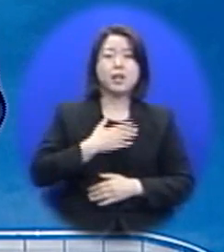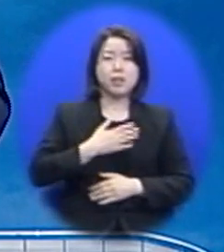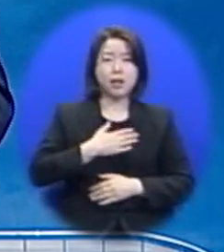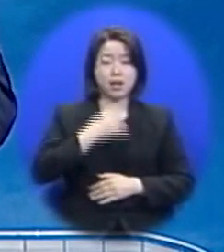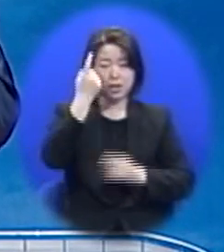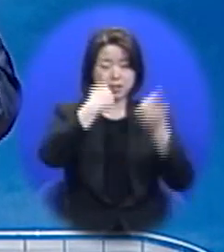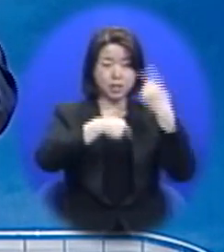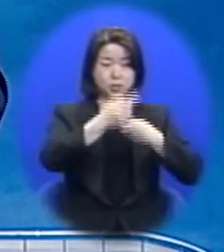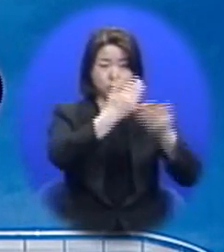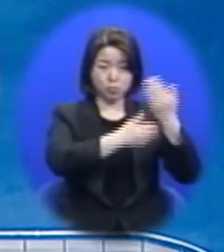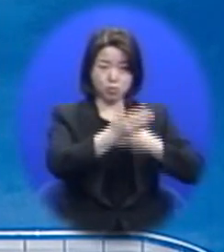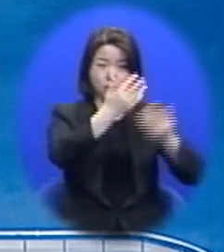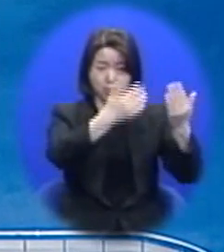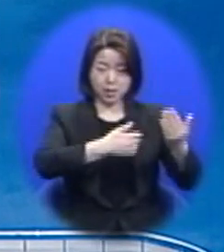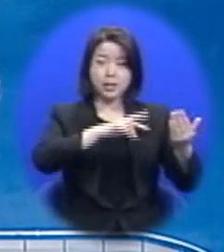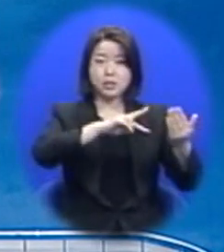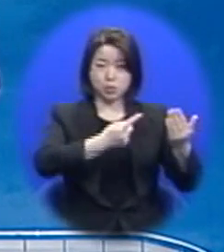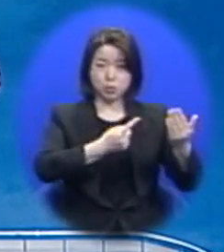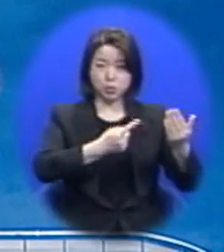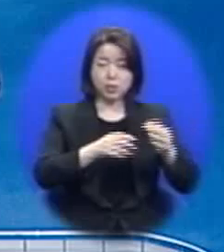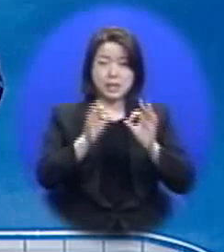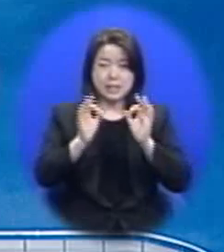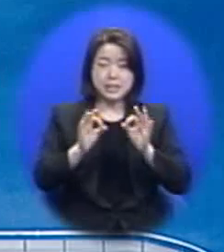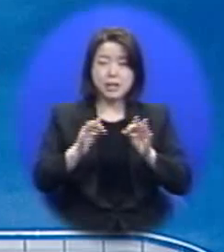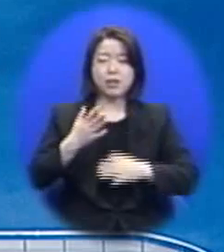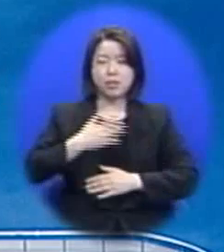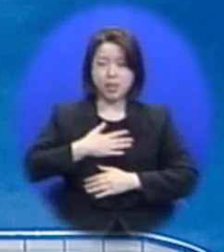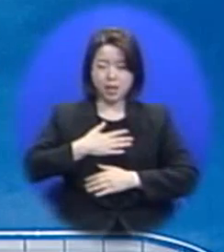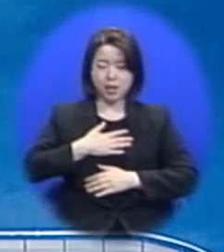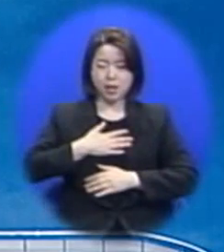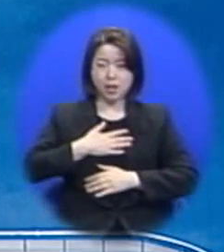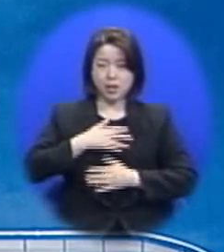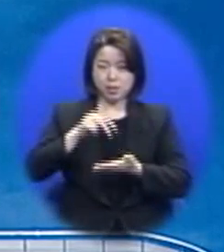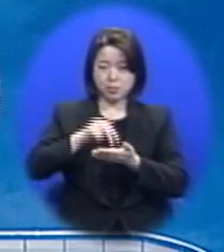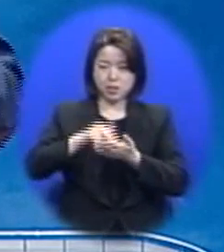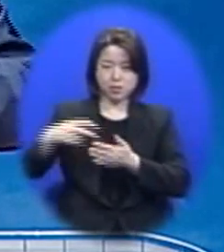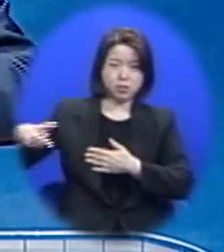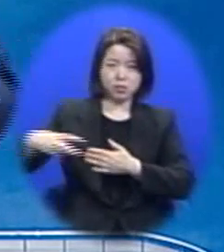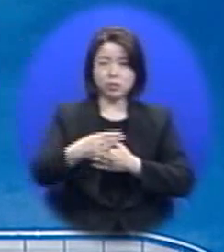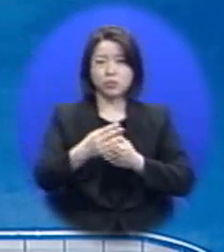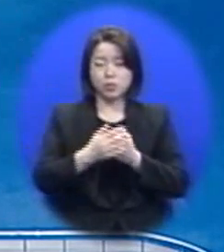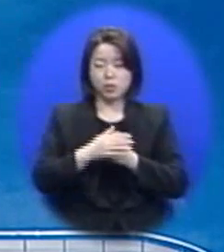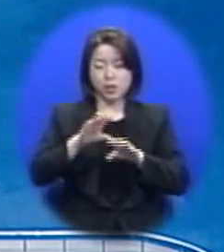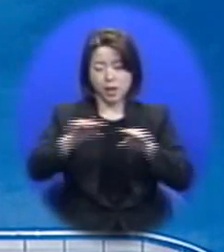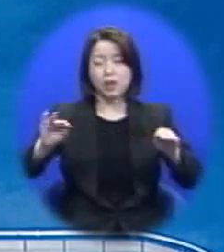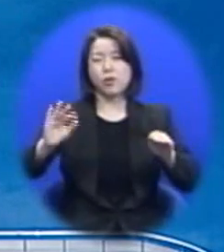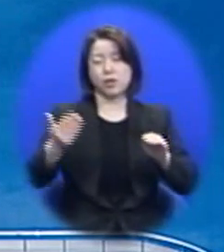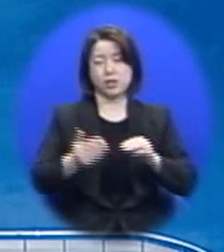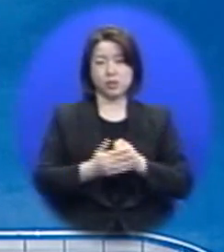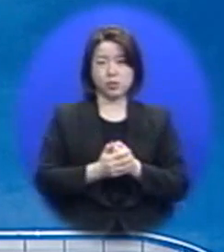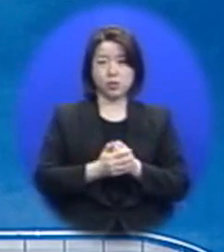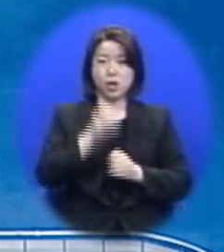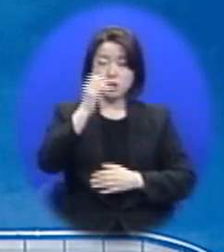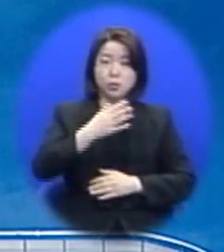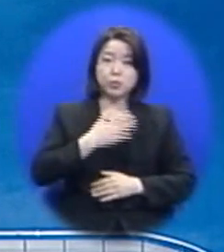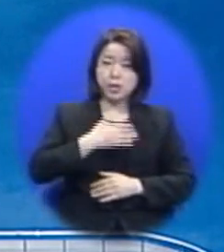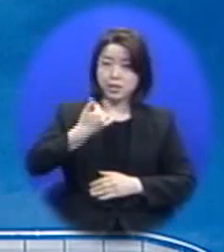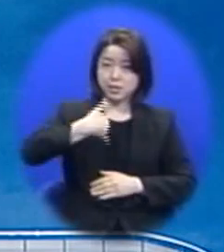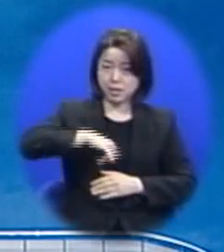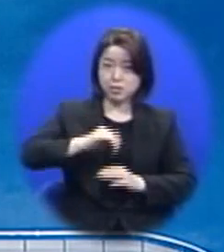하더라도 이제는 예수님 안에서 내 손에서 해결해야죠. 그리고 이제 우리 자녀들에게는